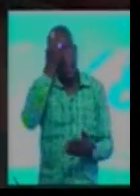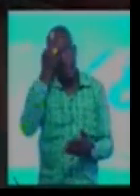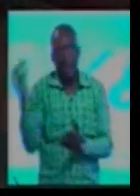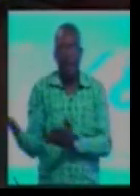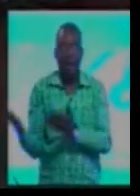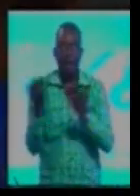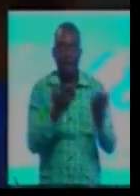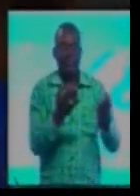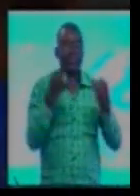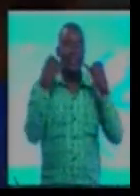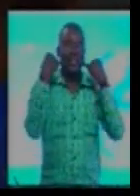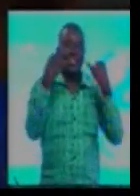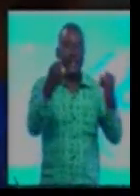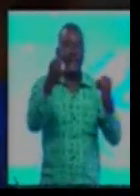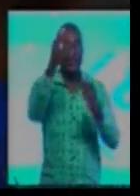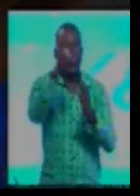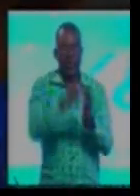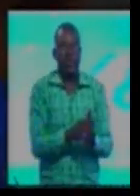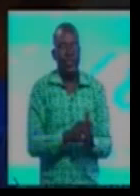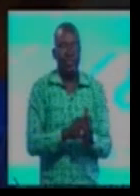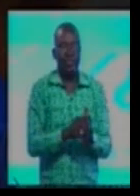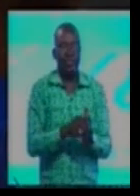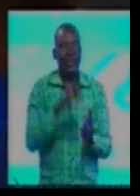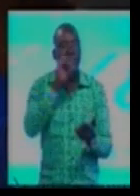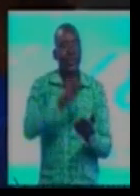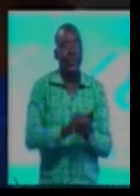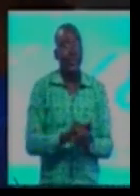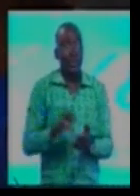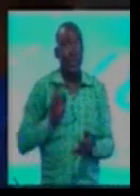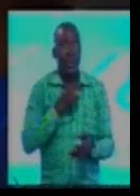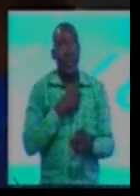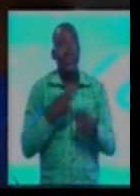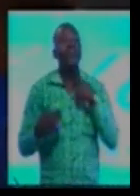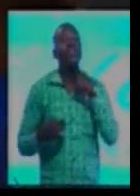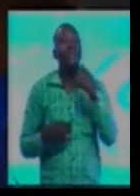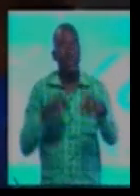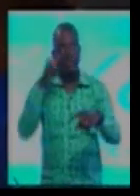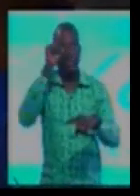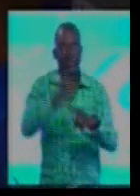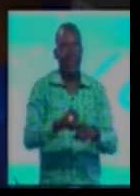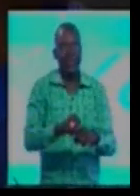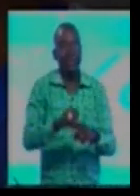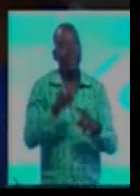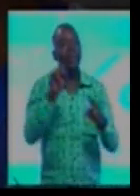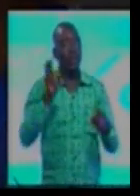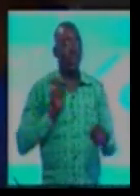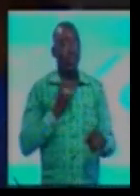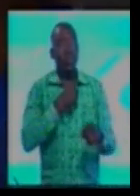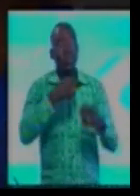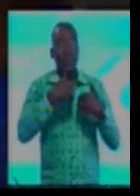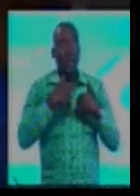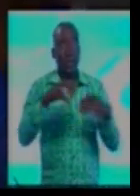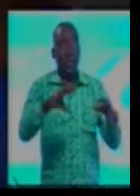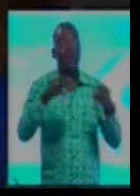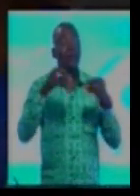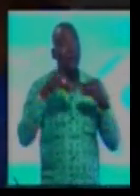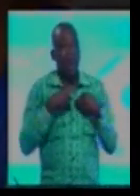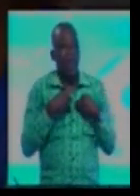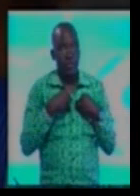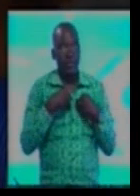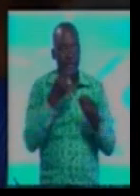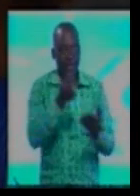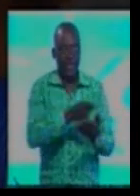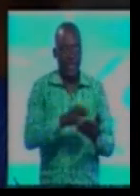des informations. Ce que nous avons dit au syndicat, c'est que sur le décret, il a été adopté. Il y a des aspects